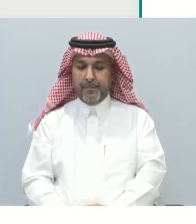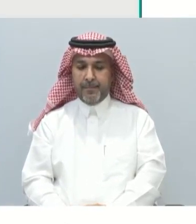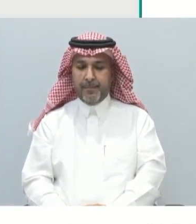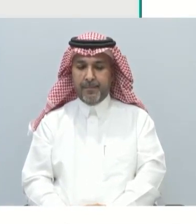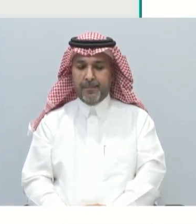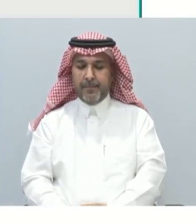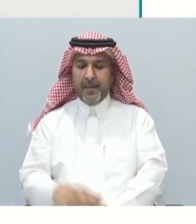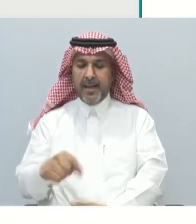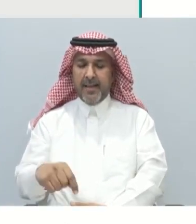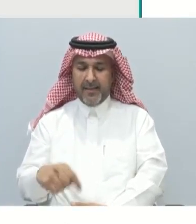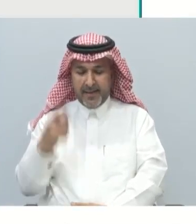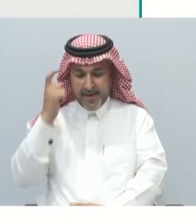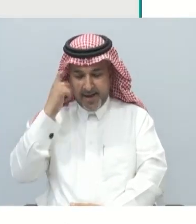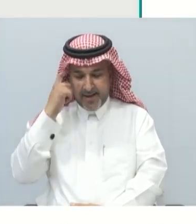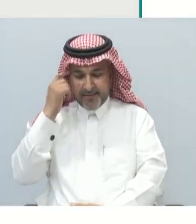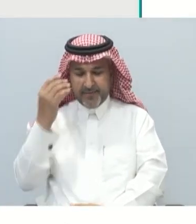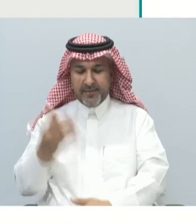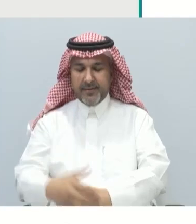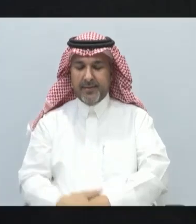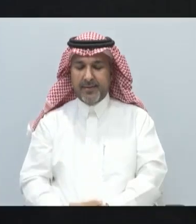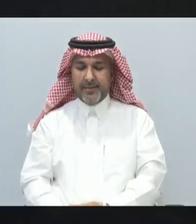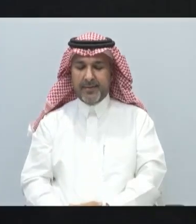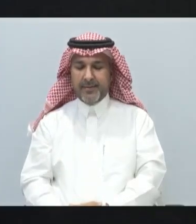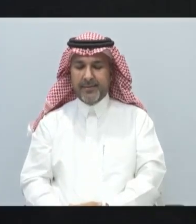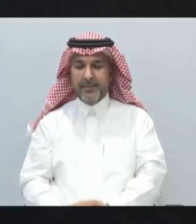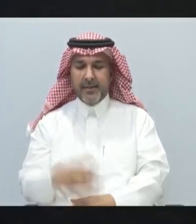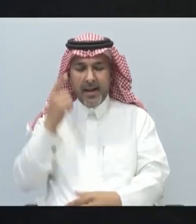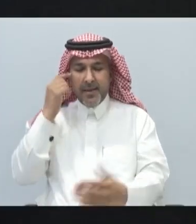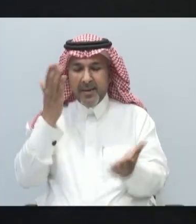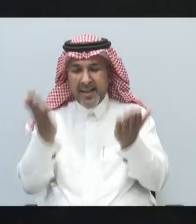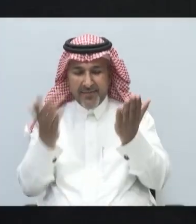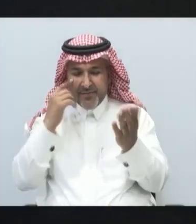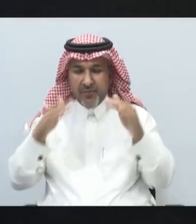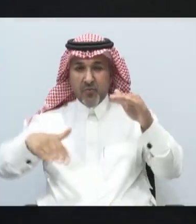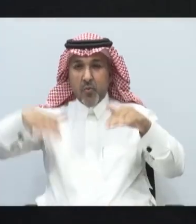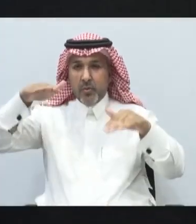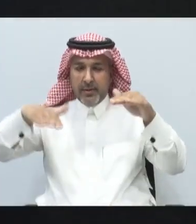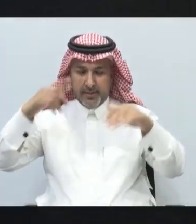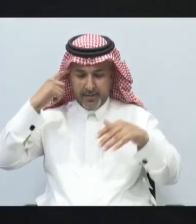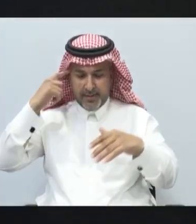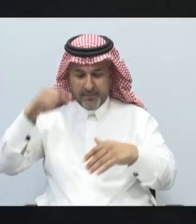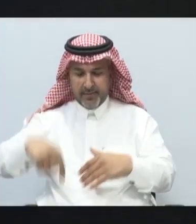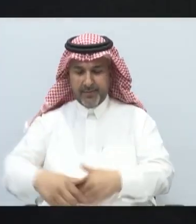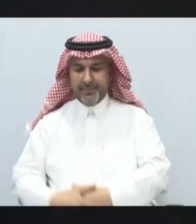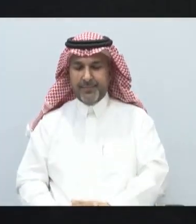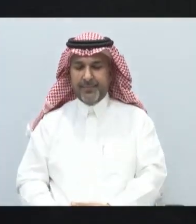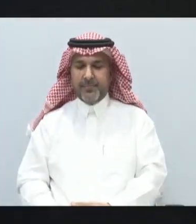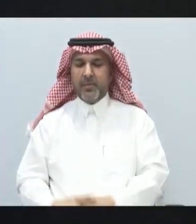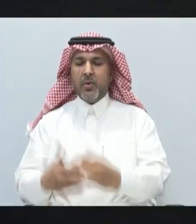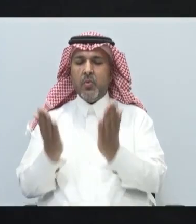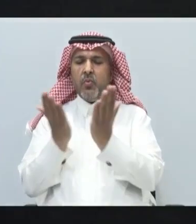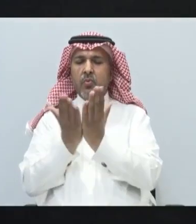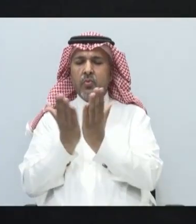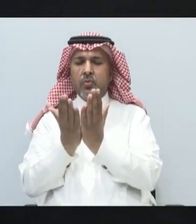الكرام واخواتي درسنا معكم معادله الانحدار الخطي البسيط وبذلك نكون انتهينا من دروس الفصل